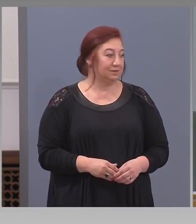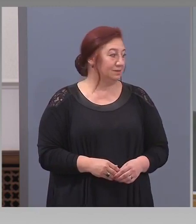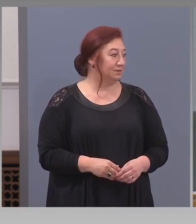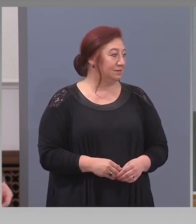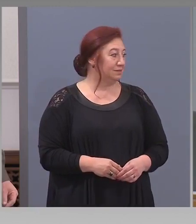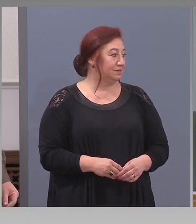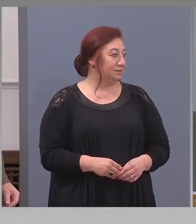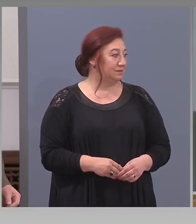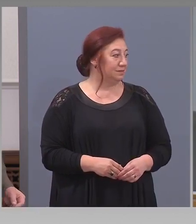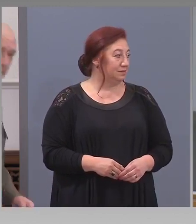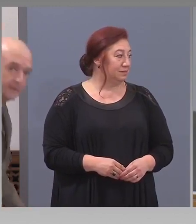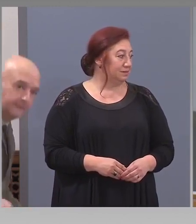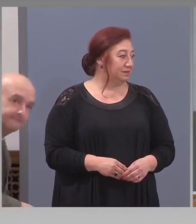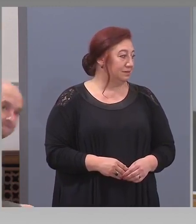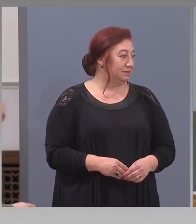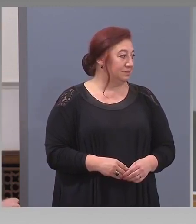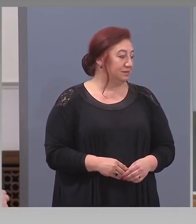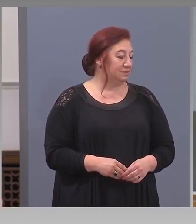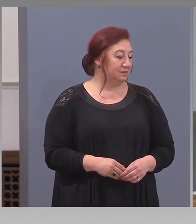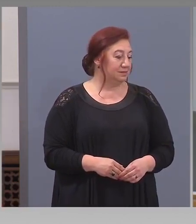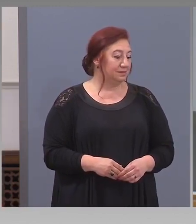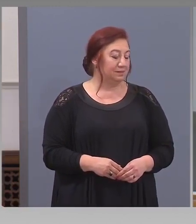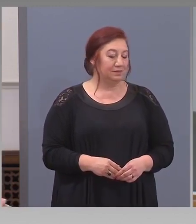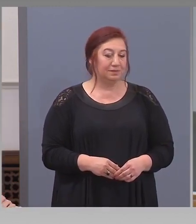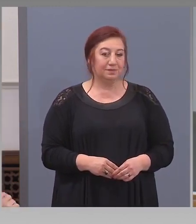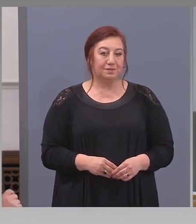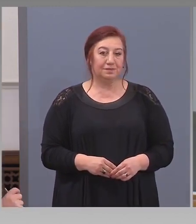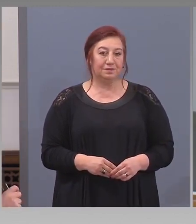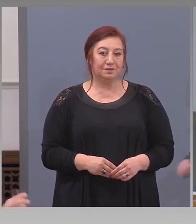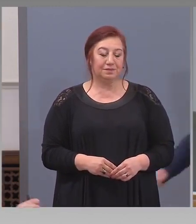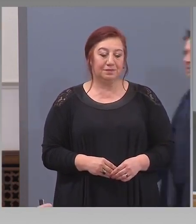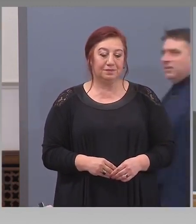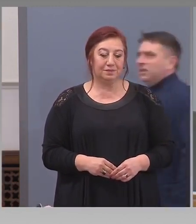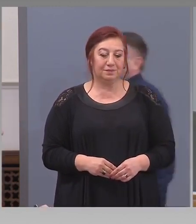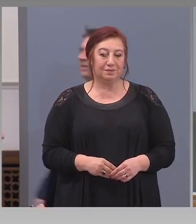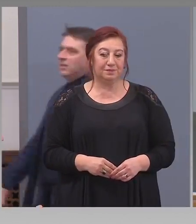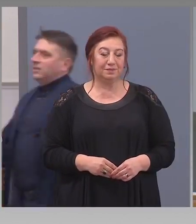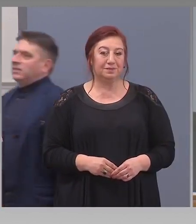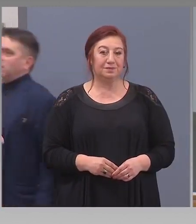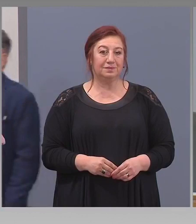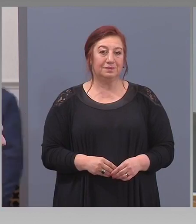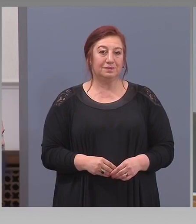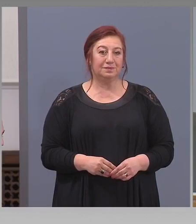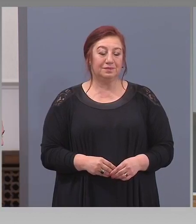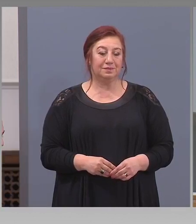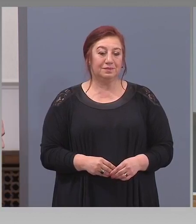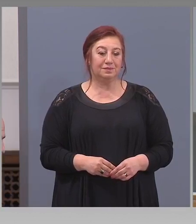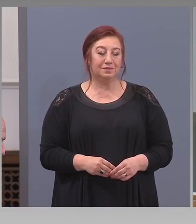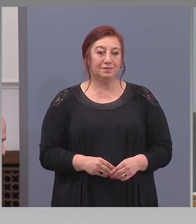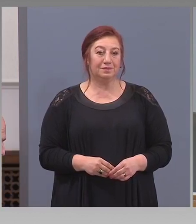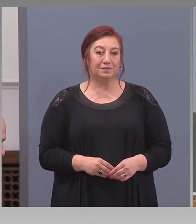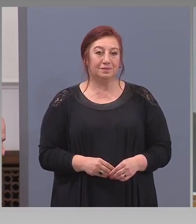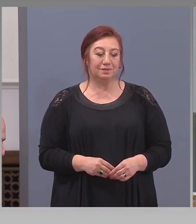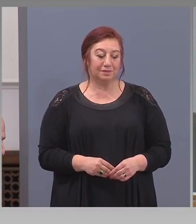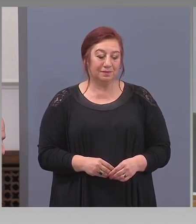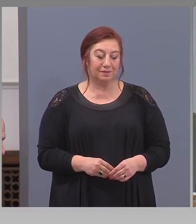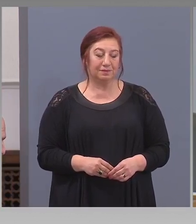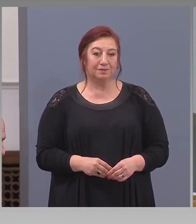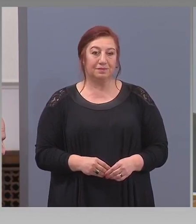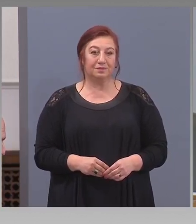жестомимичният превод и това, че изписвате отдолу, за което помолихме новините. Много благодаря, защото това е